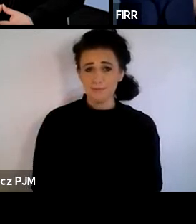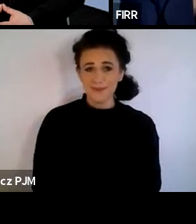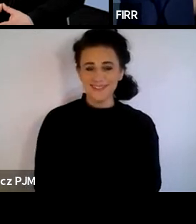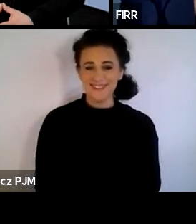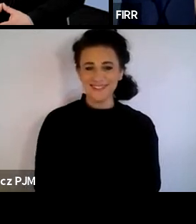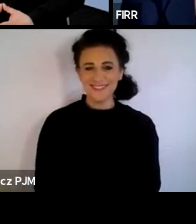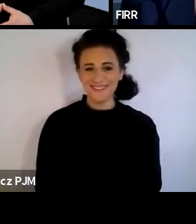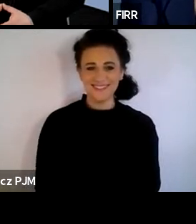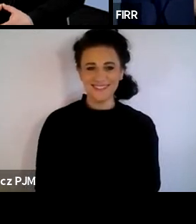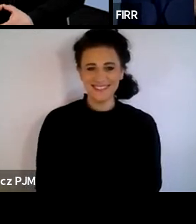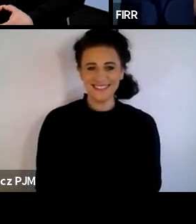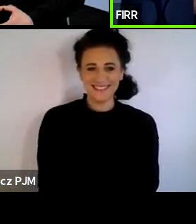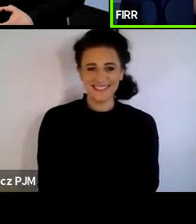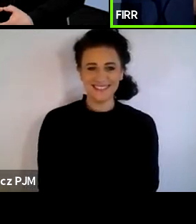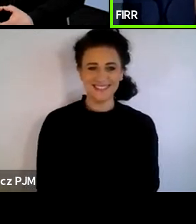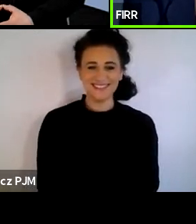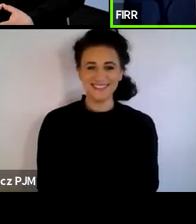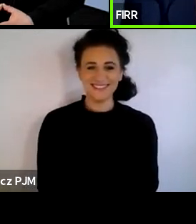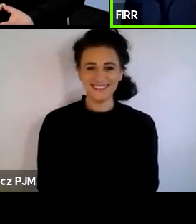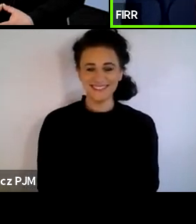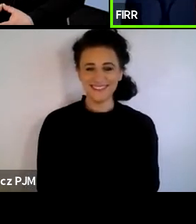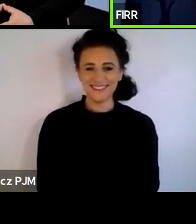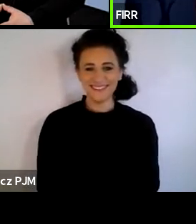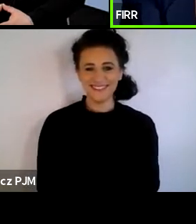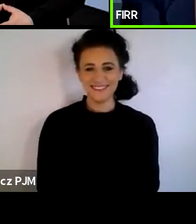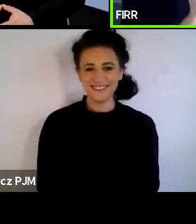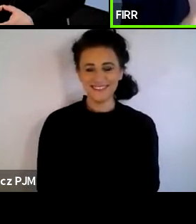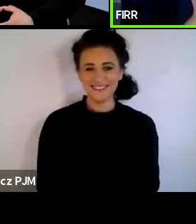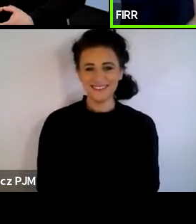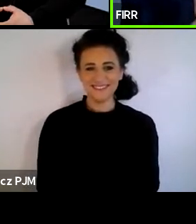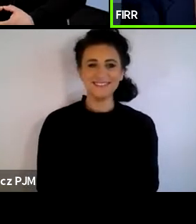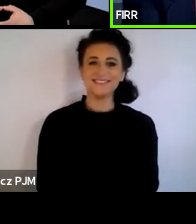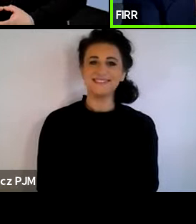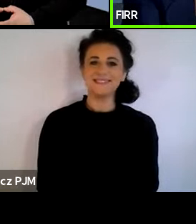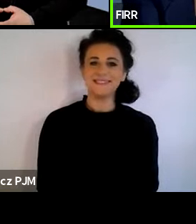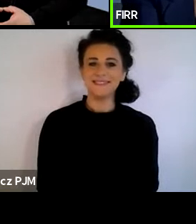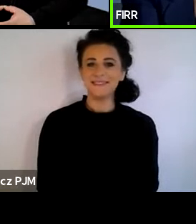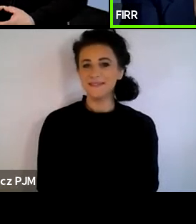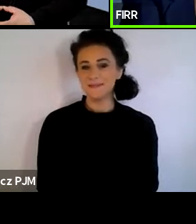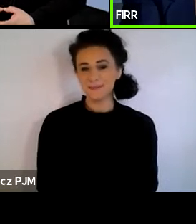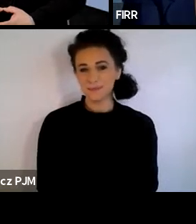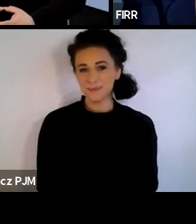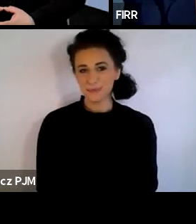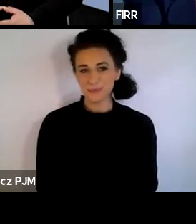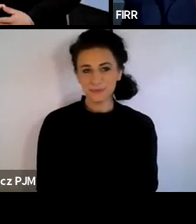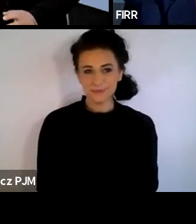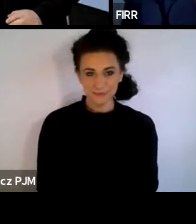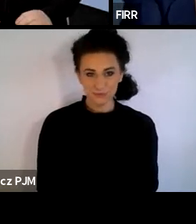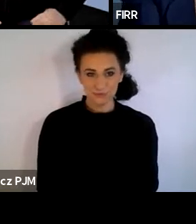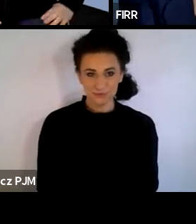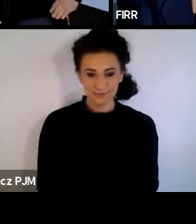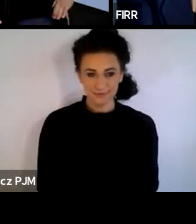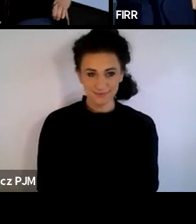Mamy taki sam, dziękujemy bardzo. To akurat porówno. Podzielimy. To akurat